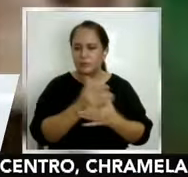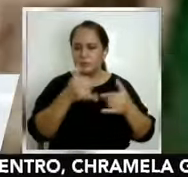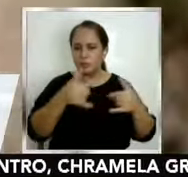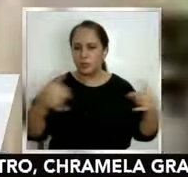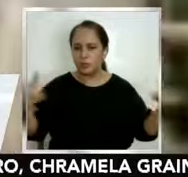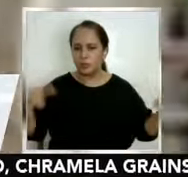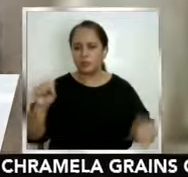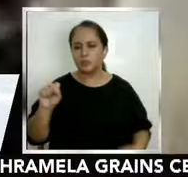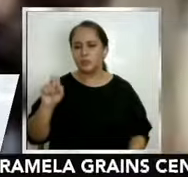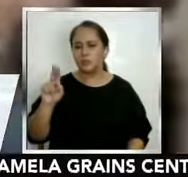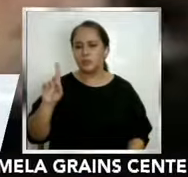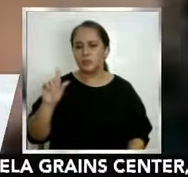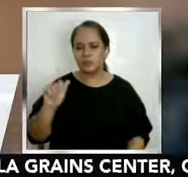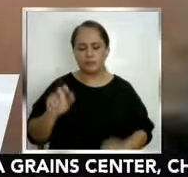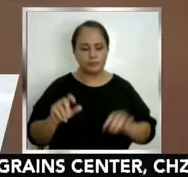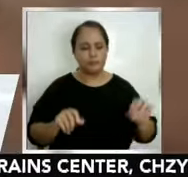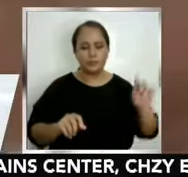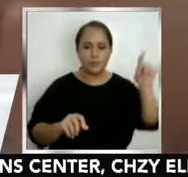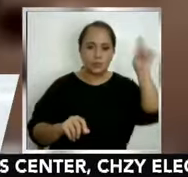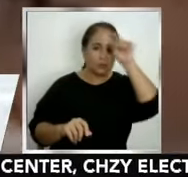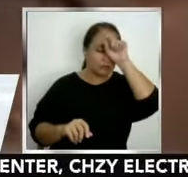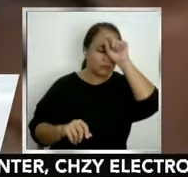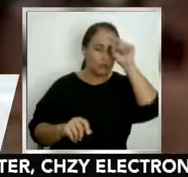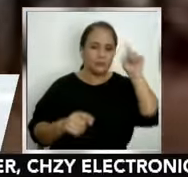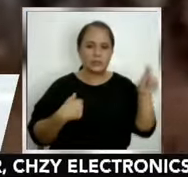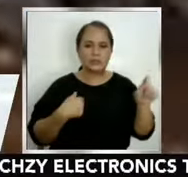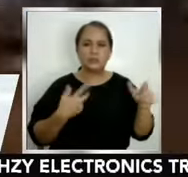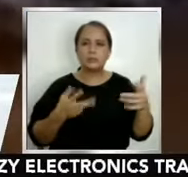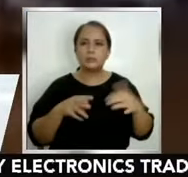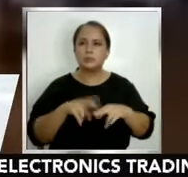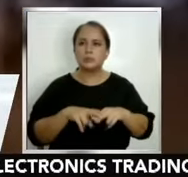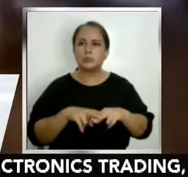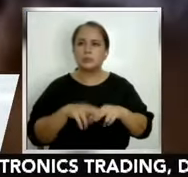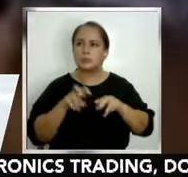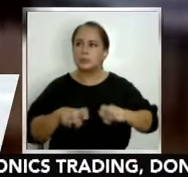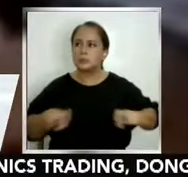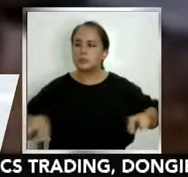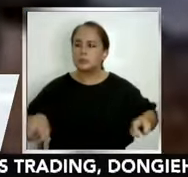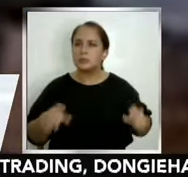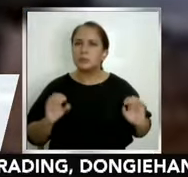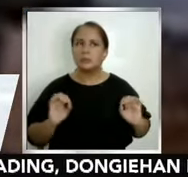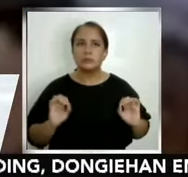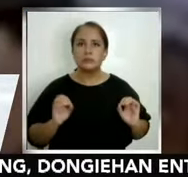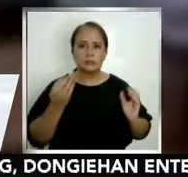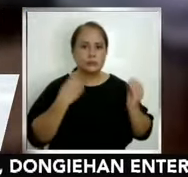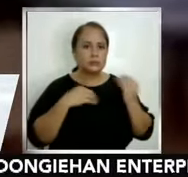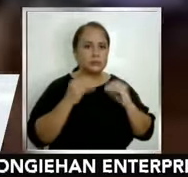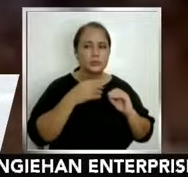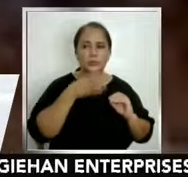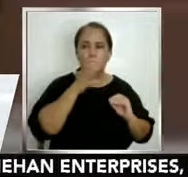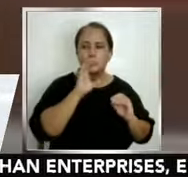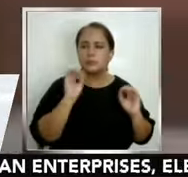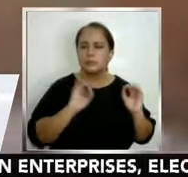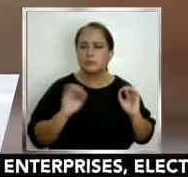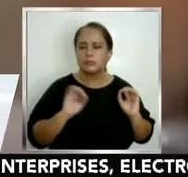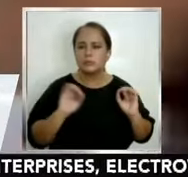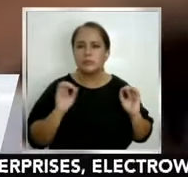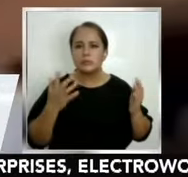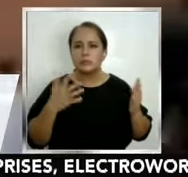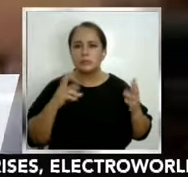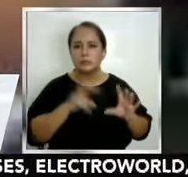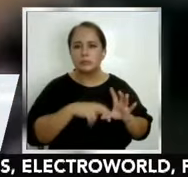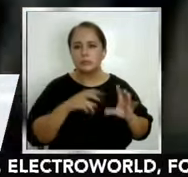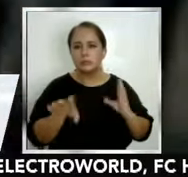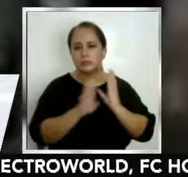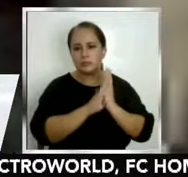Egypt. Marami nakasalampak lang sa bangketa. Halos wala na raw makain at mainom matapos dito ibaba ng bus. Nakalayo